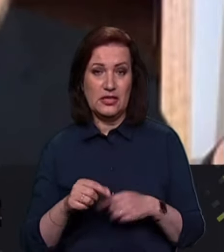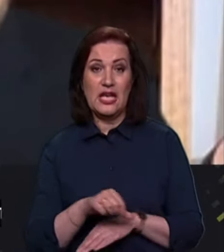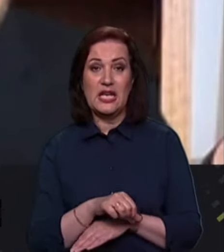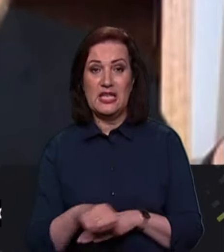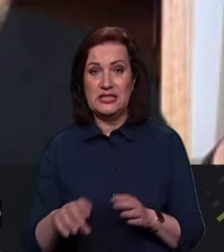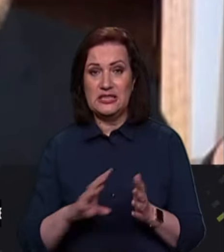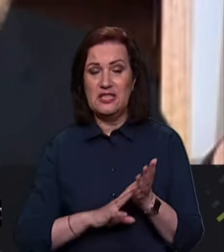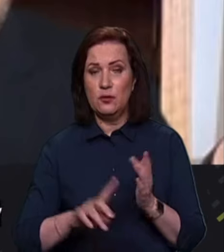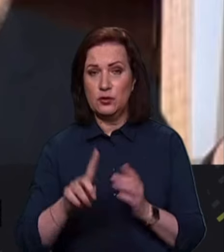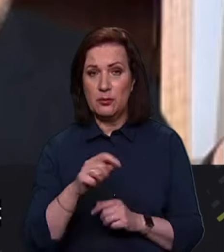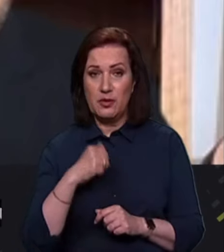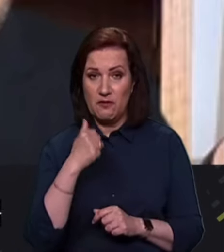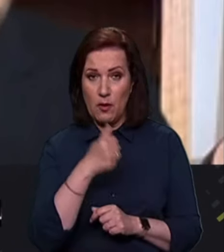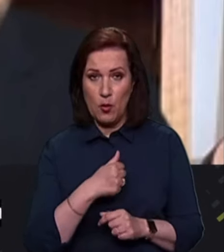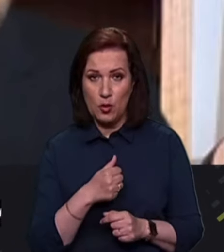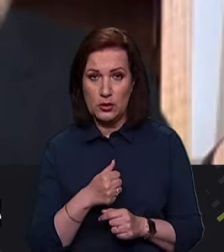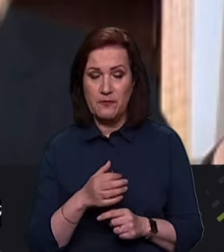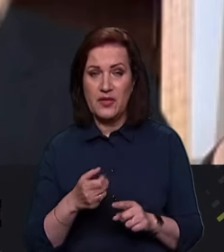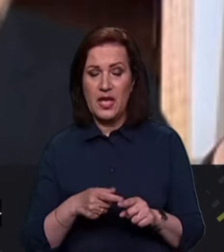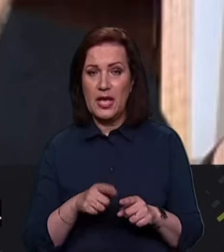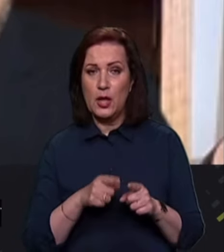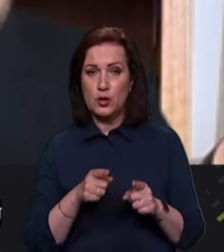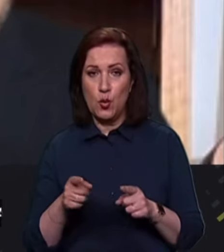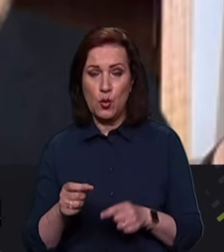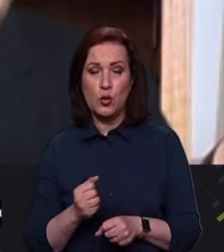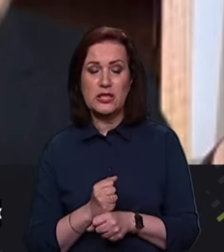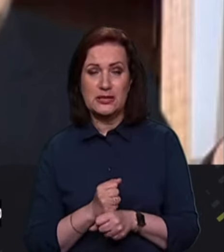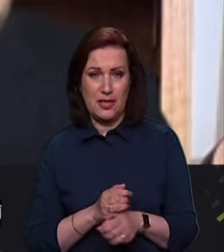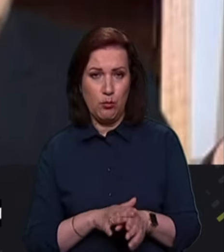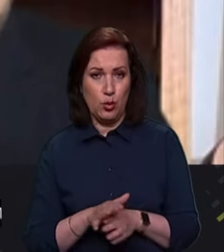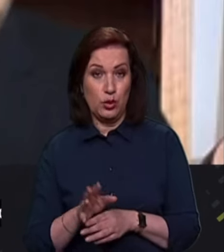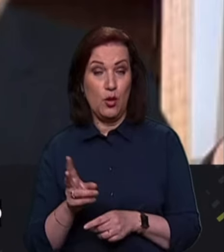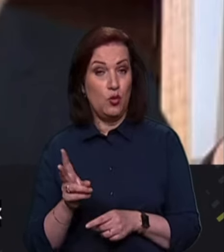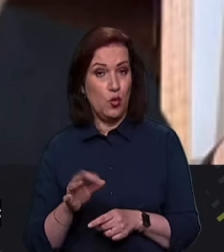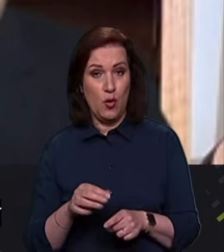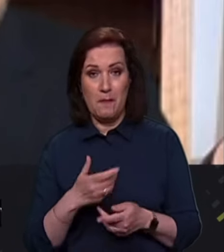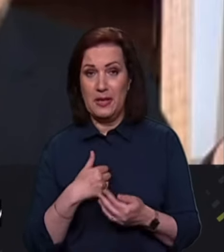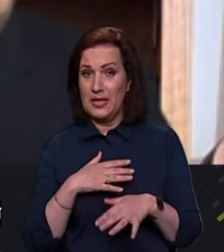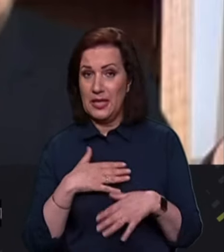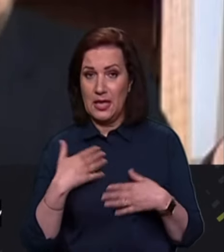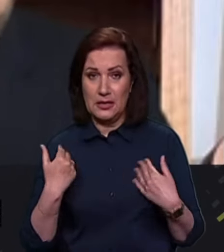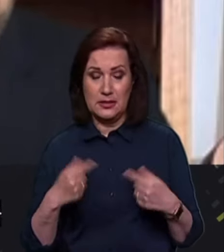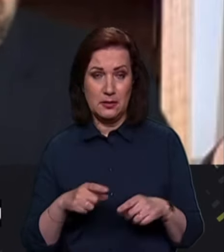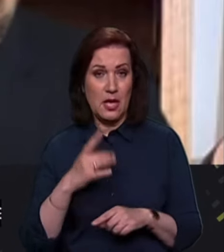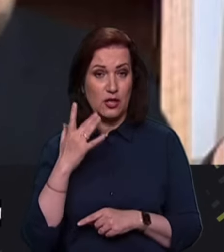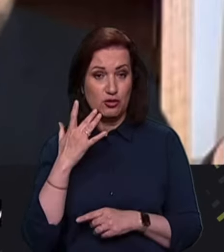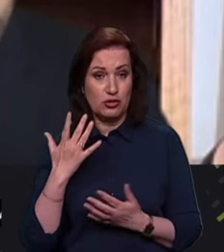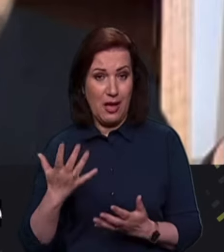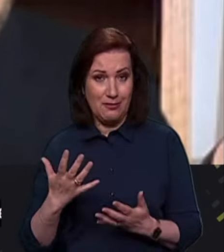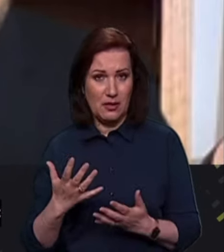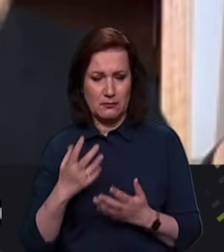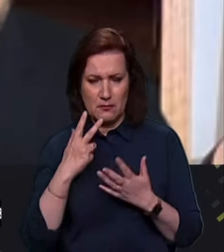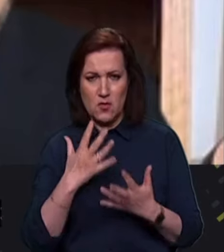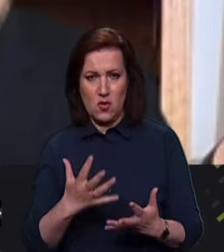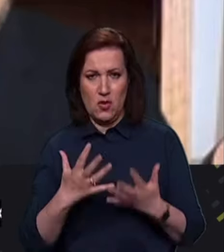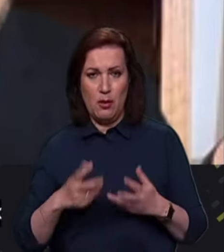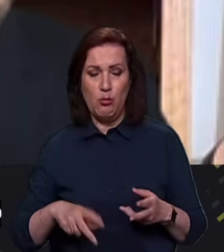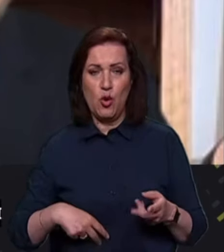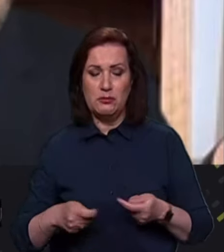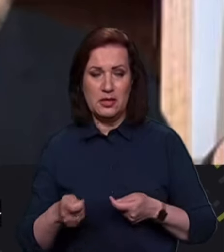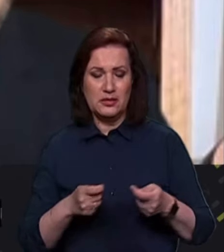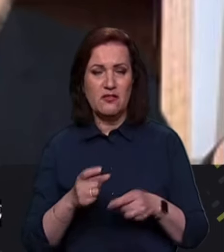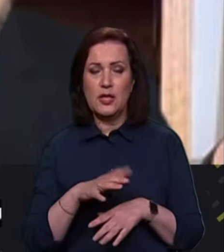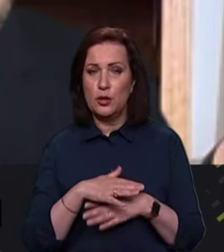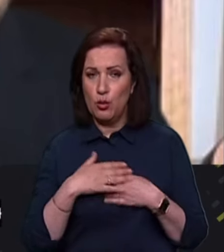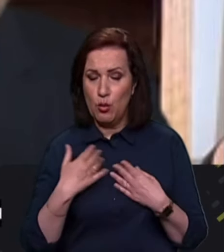границе 91 года. И эта угроза сработала. Но, тем не менее, мы не хотим, как Соединенные Штаты, это видно по этой администрации, она